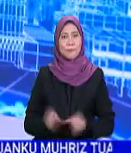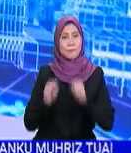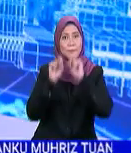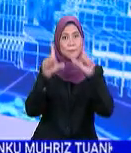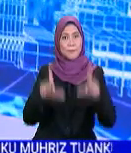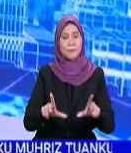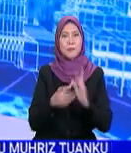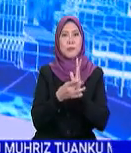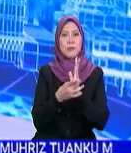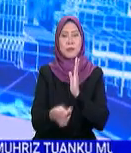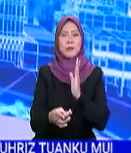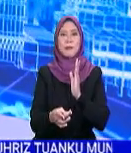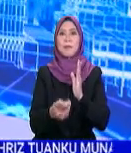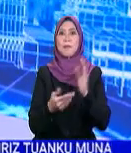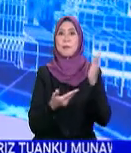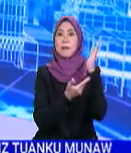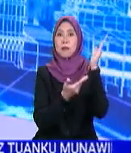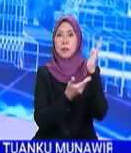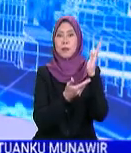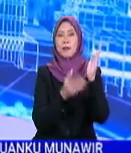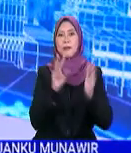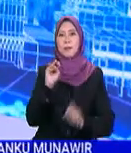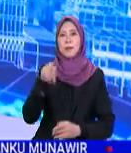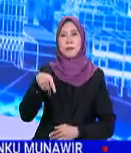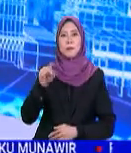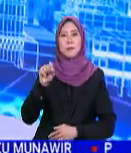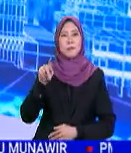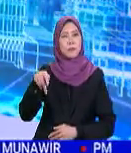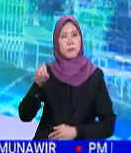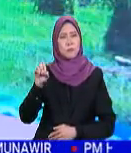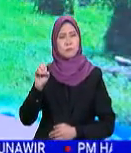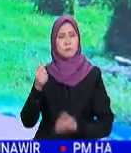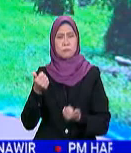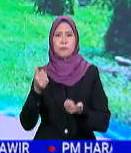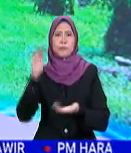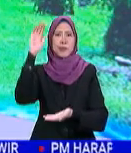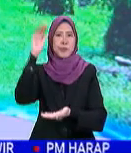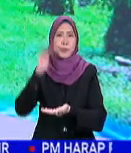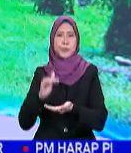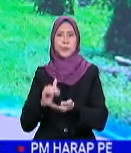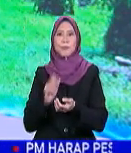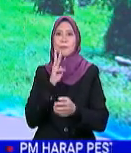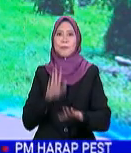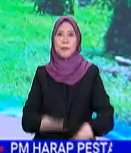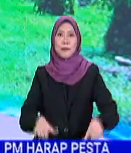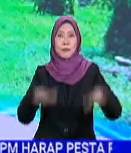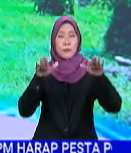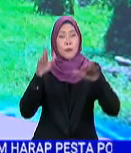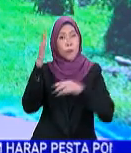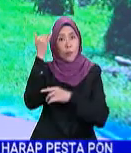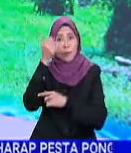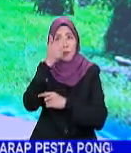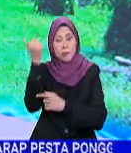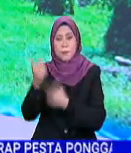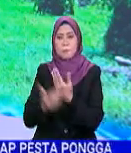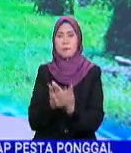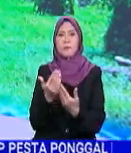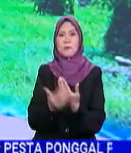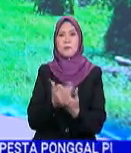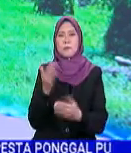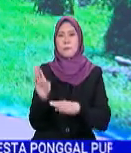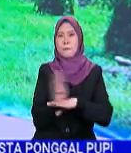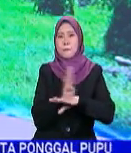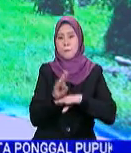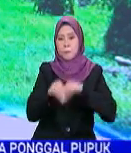Pensijilan minyak sawit mampan Malaysia MSPO berpotensi mengurangkan risiko banjir. Ini kerana ia memudahkan